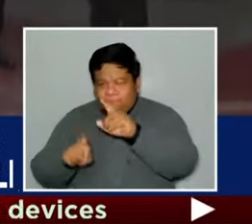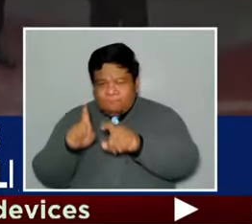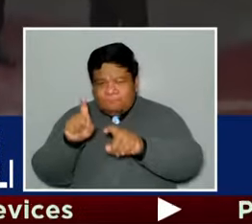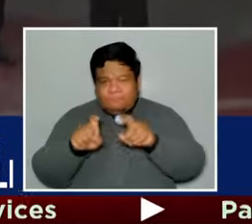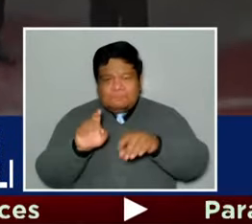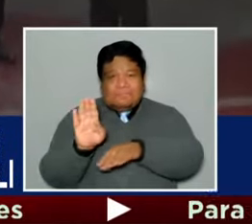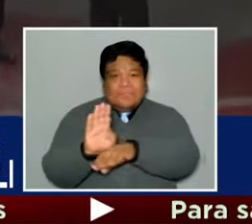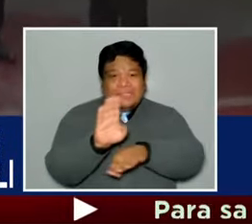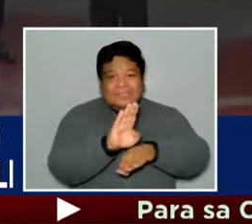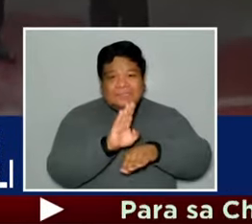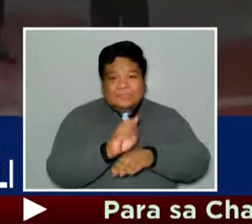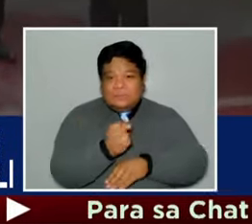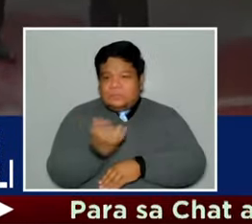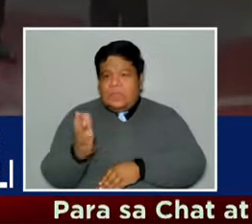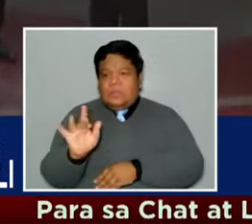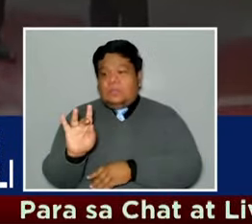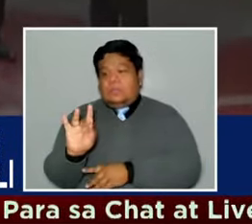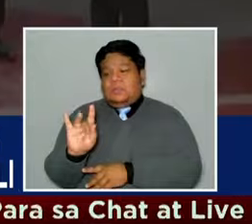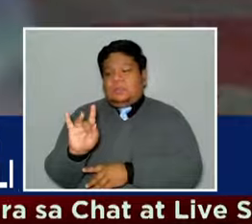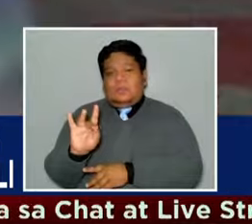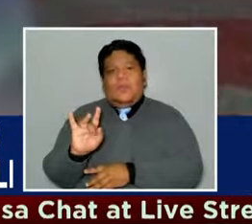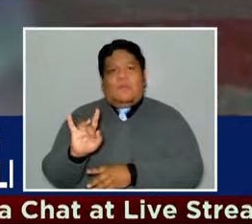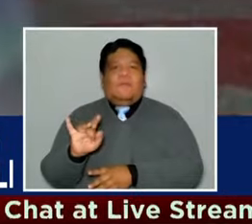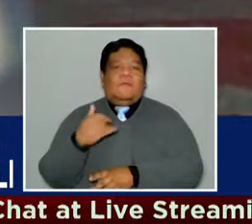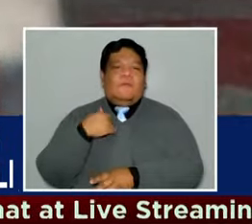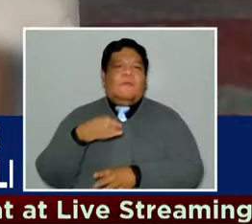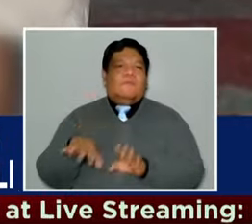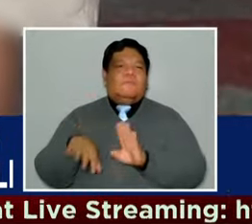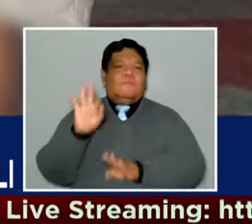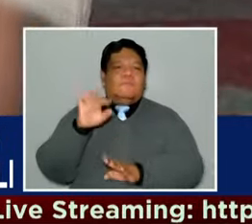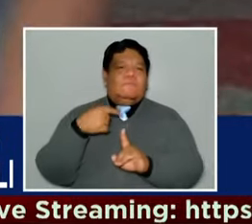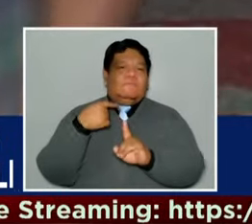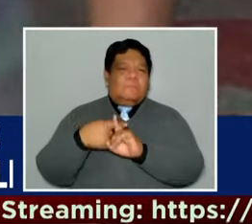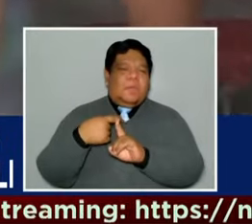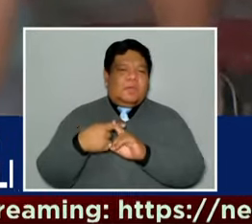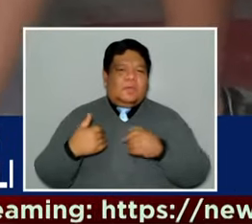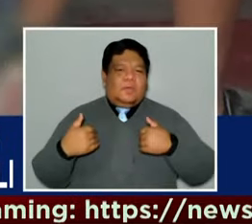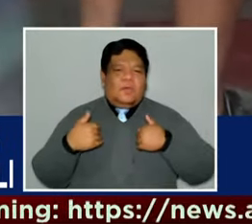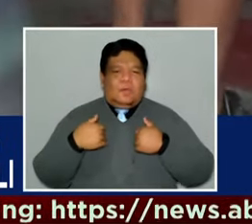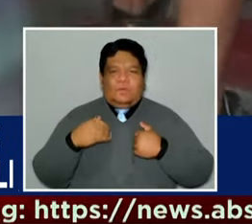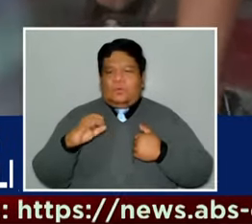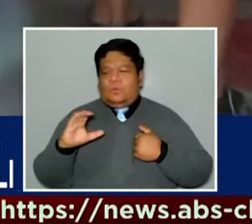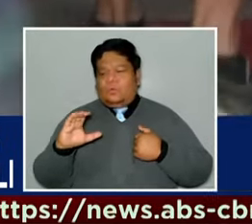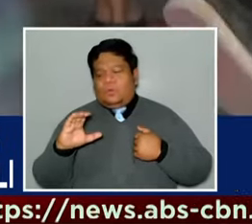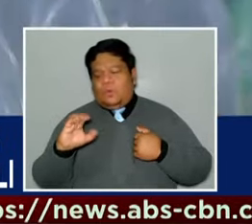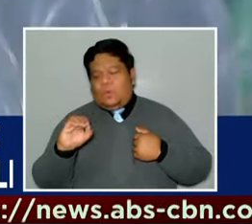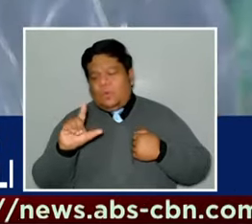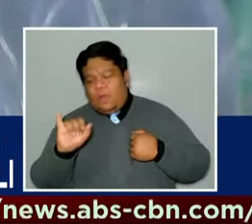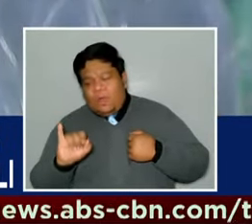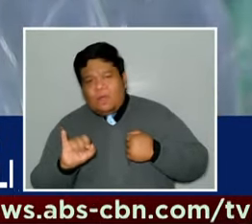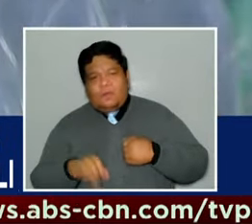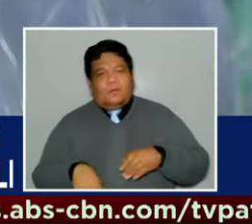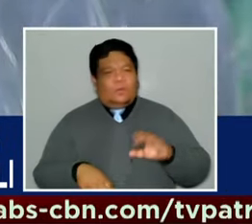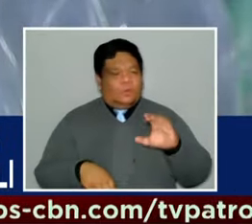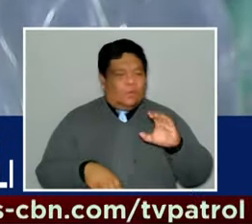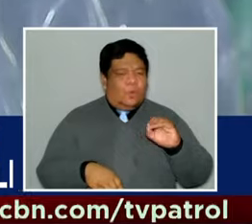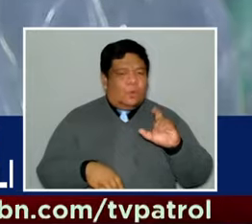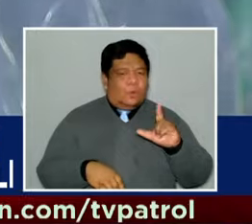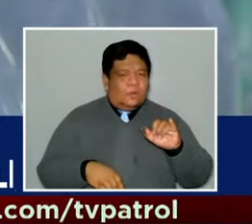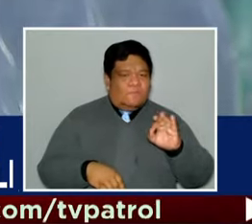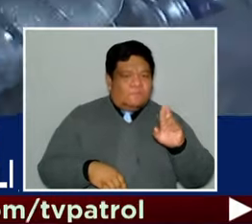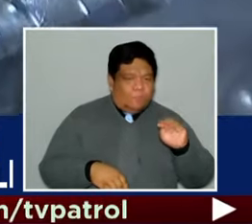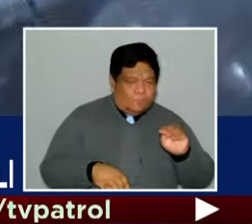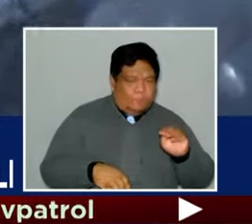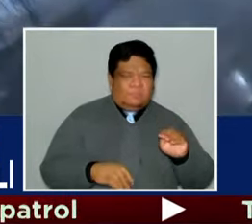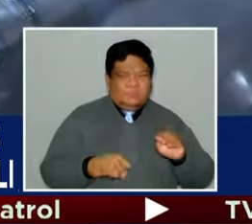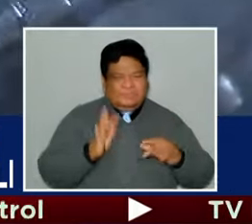ang nagpositibo sa total coliform at 8 naman sa E. coli. Nagpositibo rin sa bacterial contamination ang isa